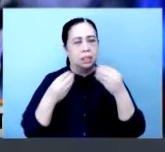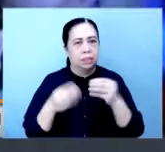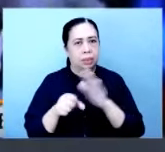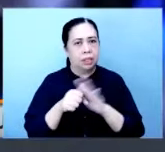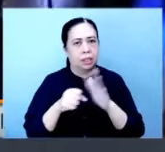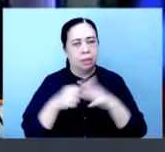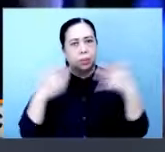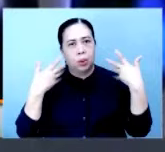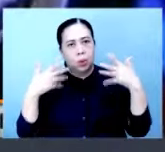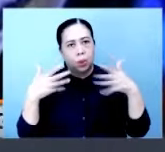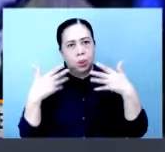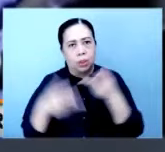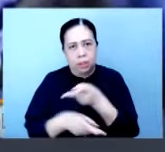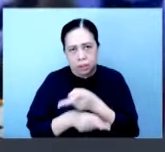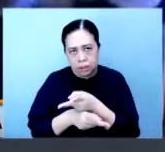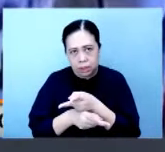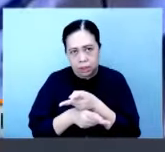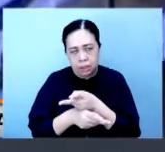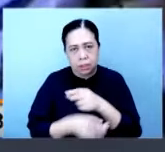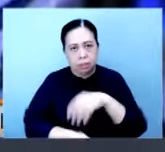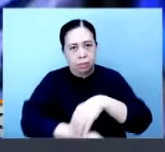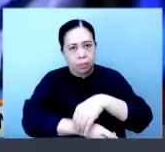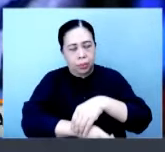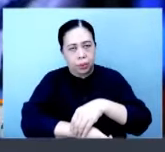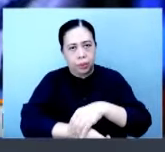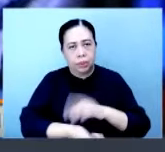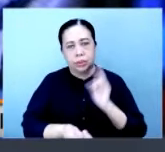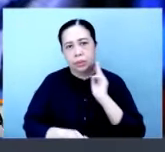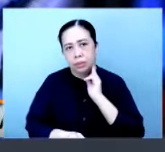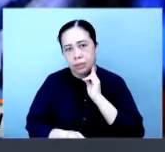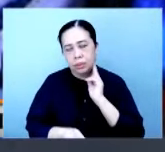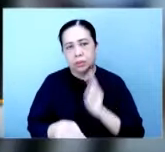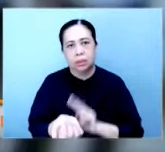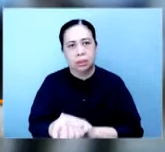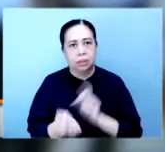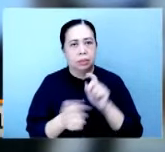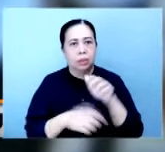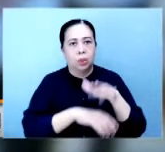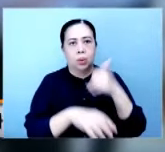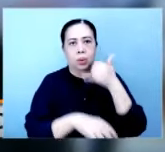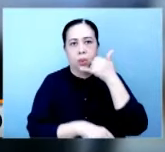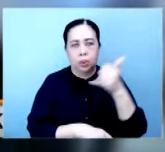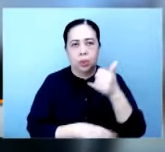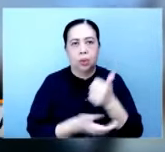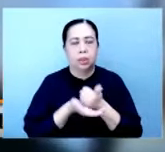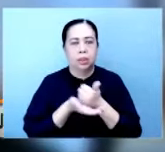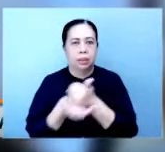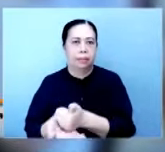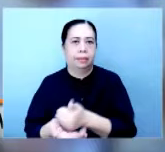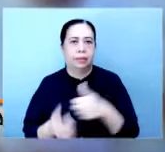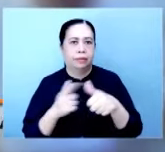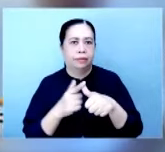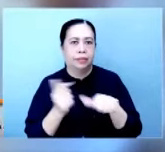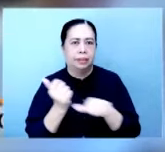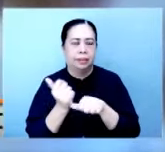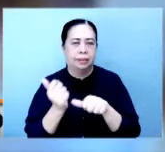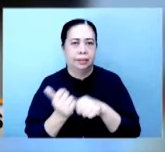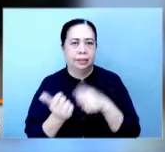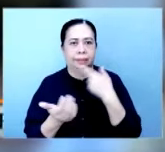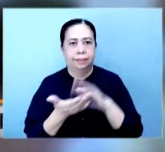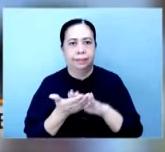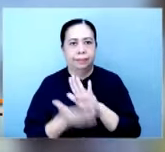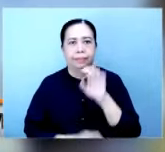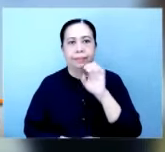na hangin, bantayan din ang kanilang pulso at tibok ng puso, at agad tumawag ng tulong medikal. Nagbabalita mula sa